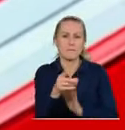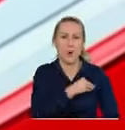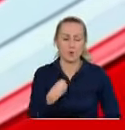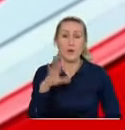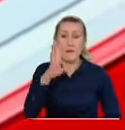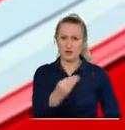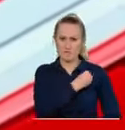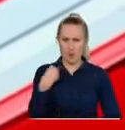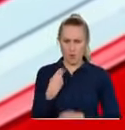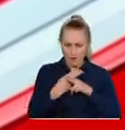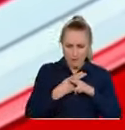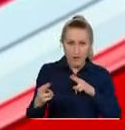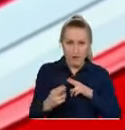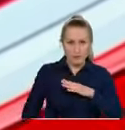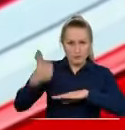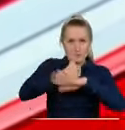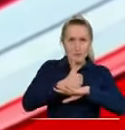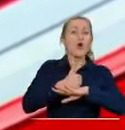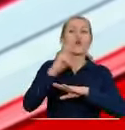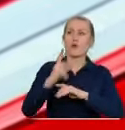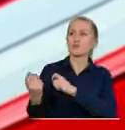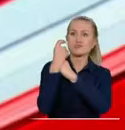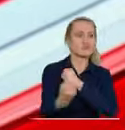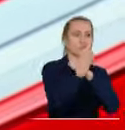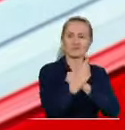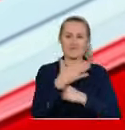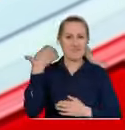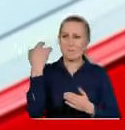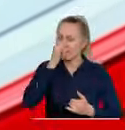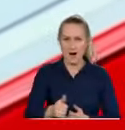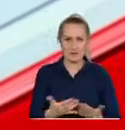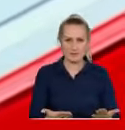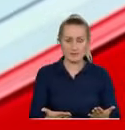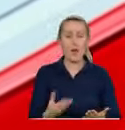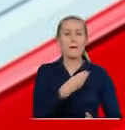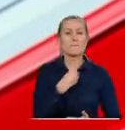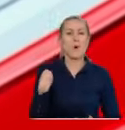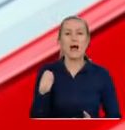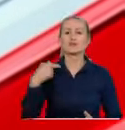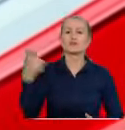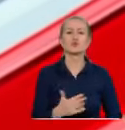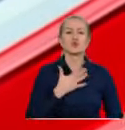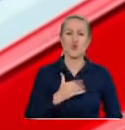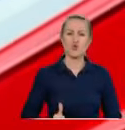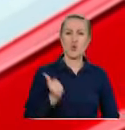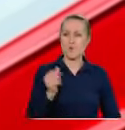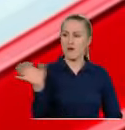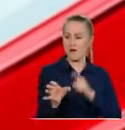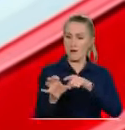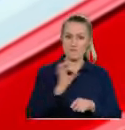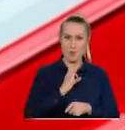stanowisku, którego nie jest w stanie nikt podważyć. Polacy powinni być dumni ze swojego prezydenta, tak jak są